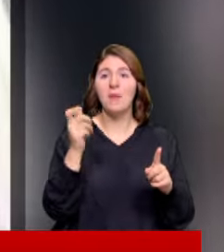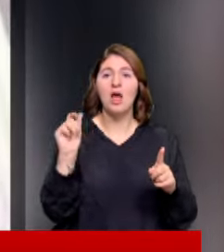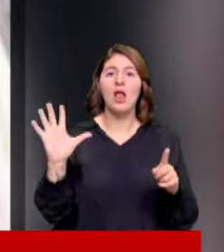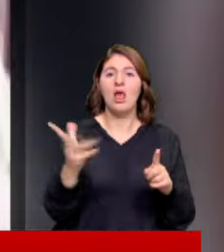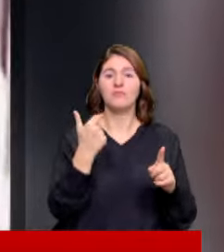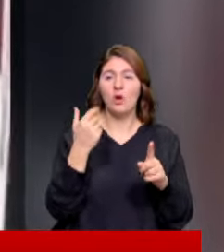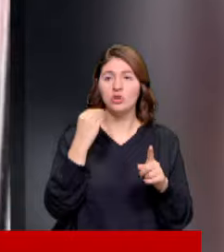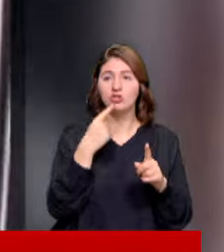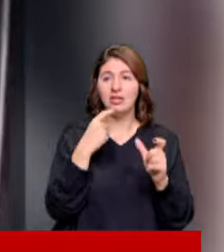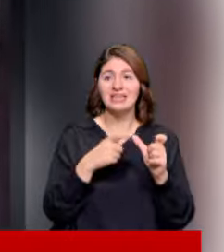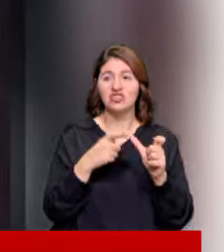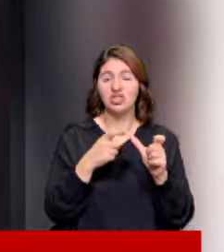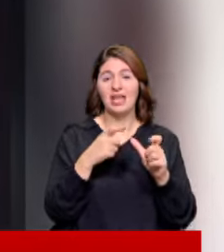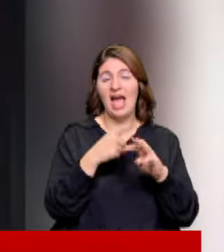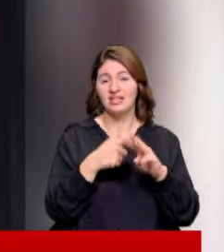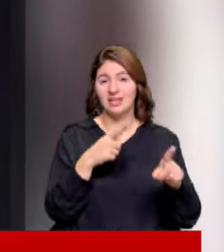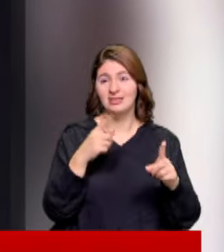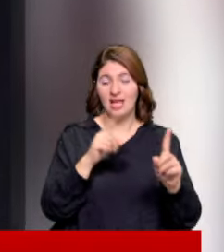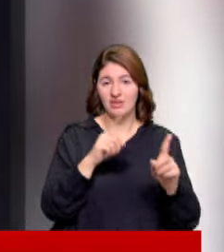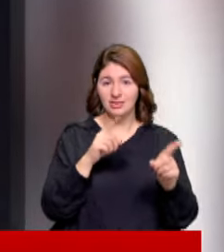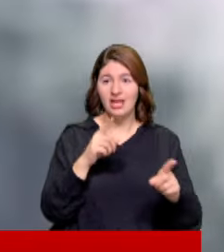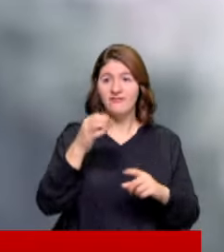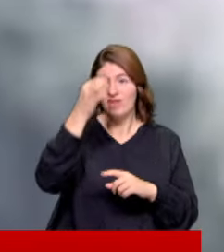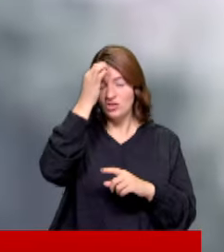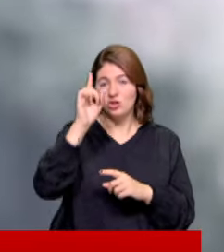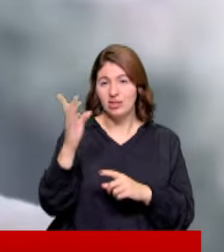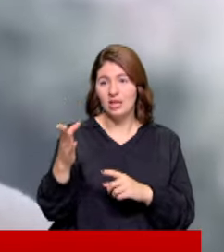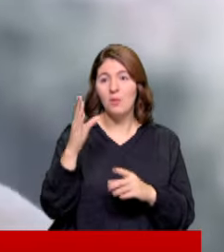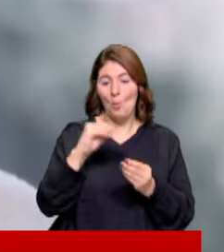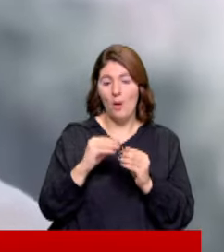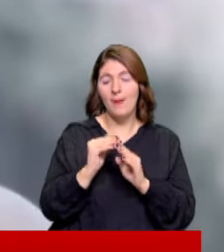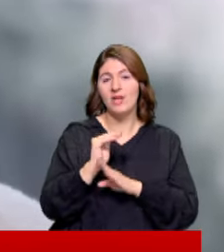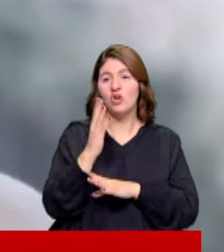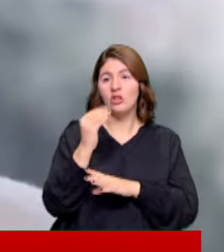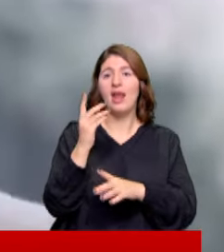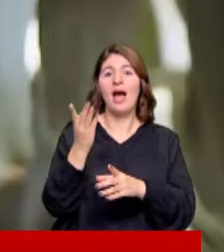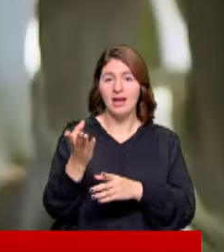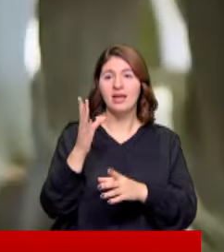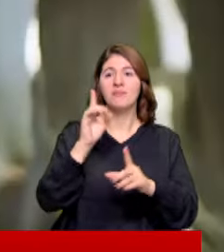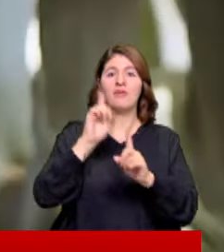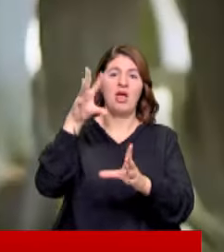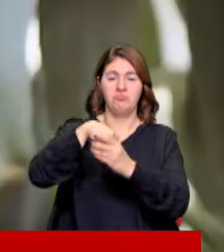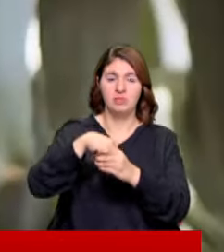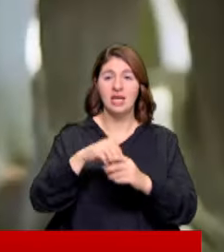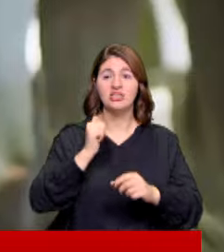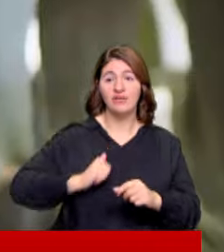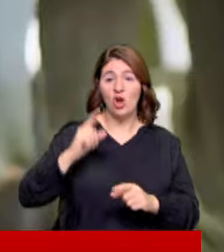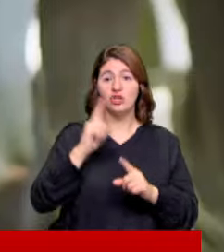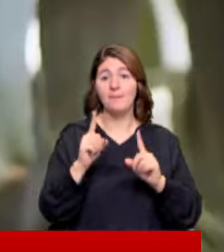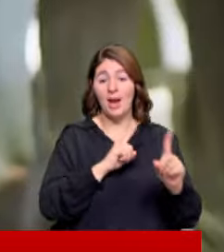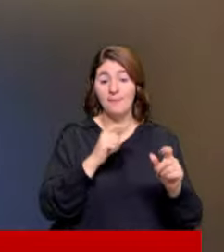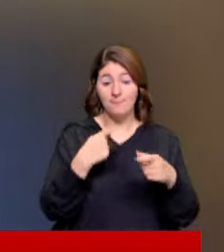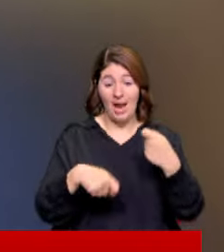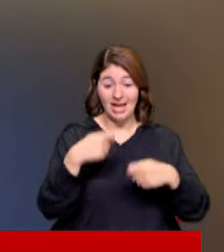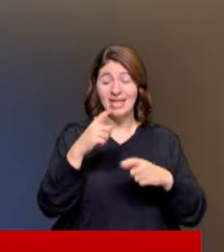vurgun yaptığı iddia edilen Seçil Erzan'ın davasında Fatih Terim de mağdur olarak davaya dahil oldu. Savcıya önce banka